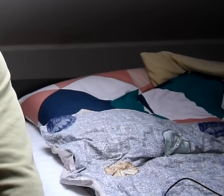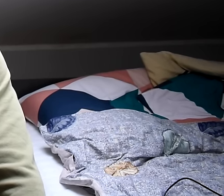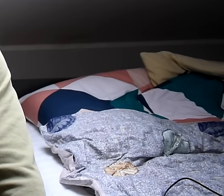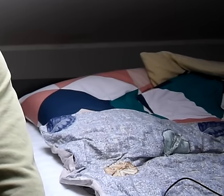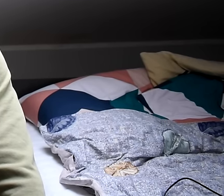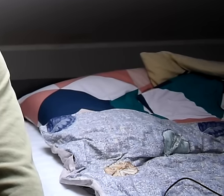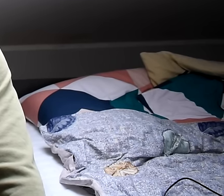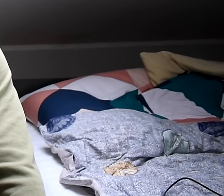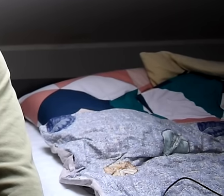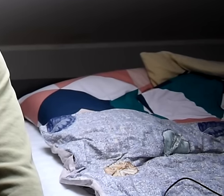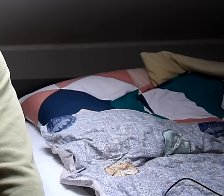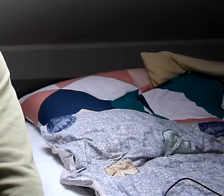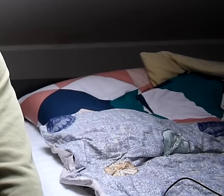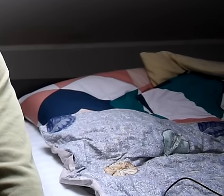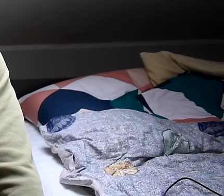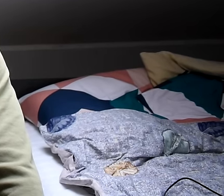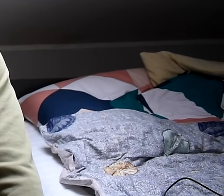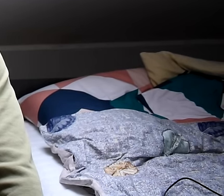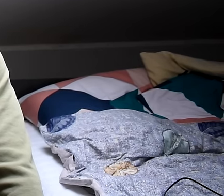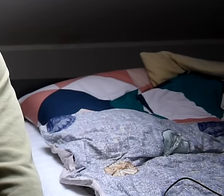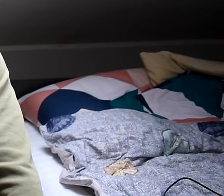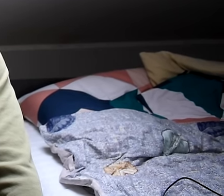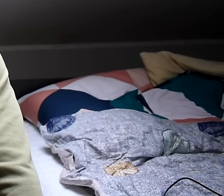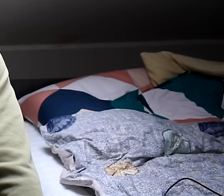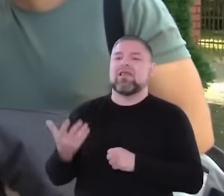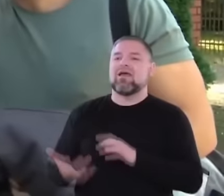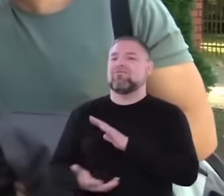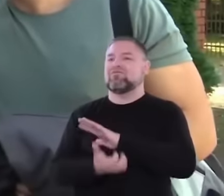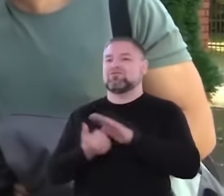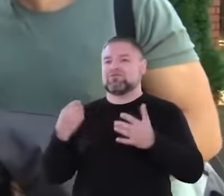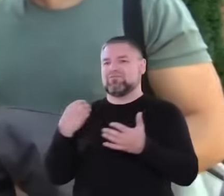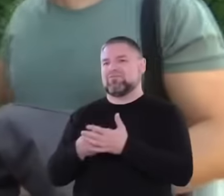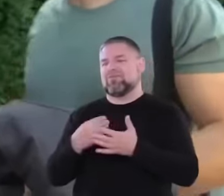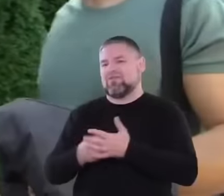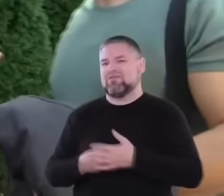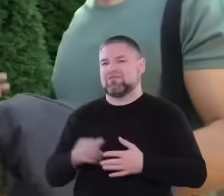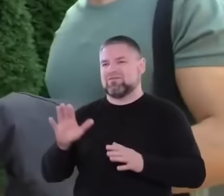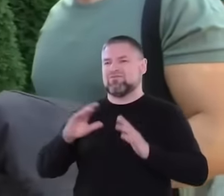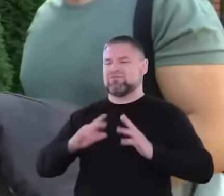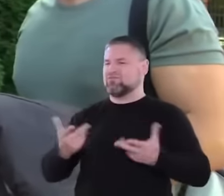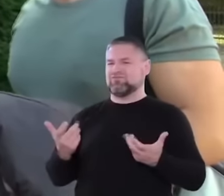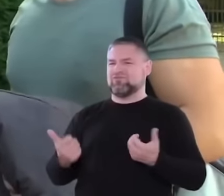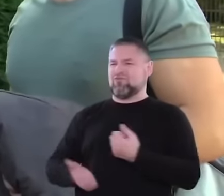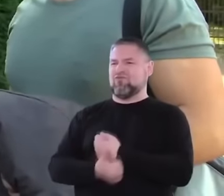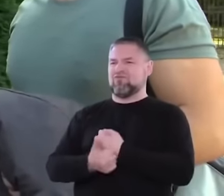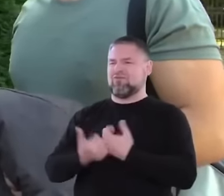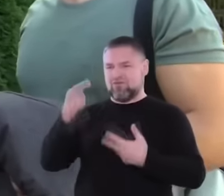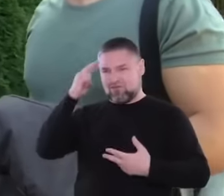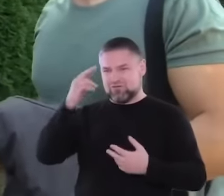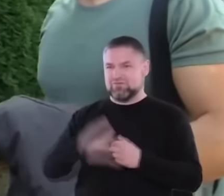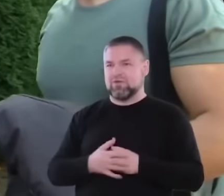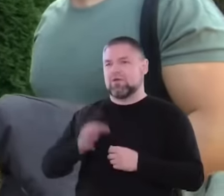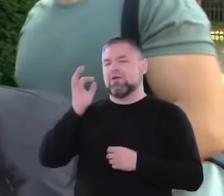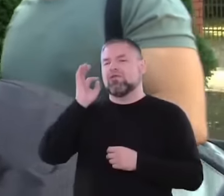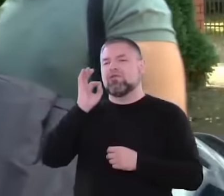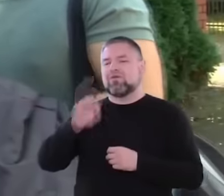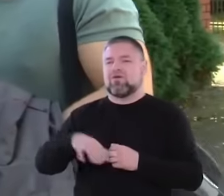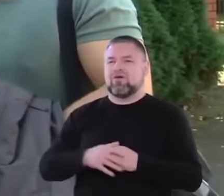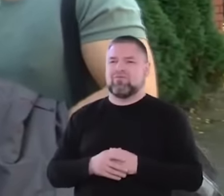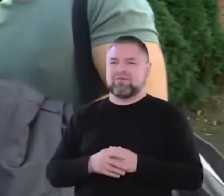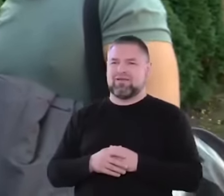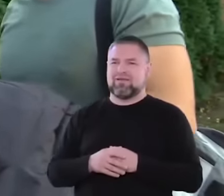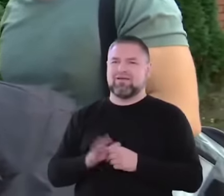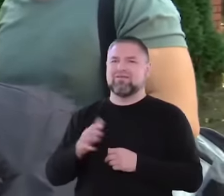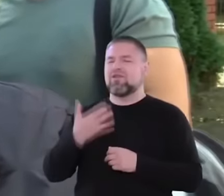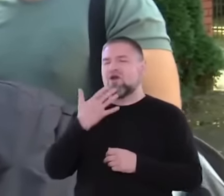po prostu sponsoring, nie? A tu się okazuje, że to chyba faktycznie jest miłość. Ale poczekaj, o co ci chodzi, bo nie bardzo kumam. Dobra, weź, nie